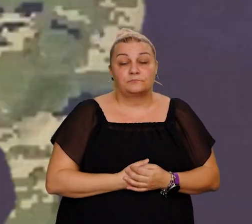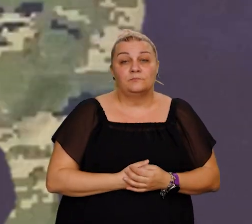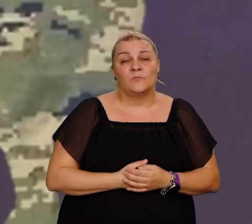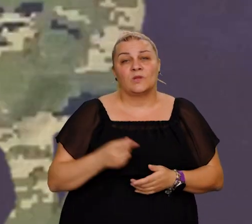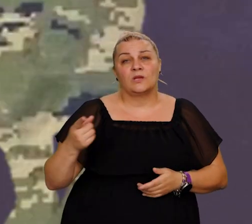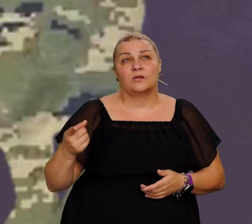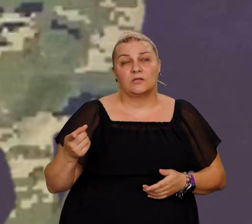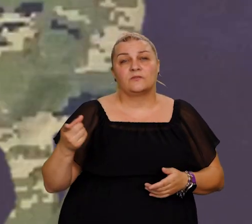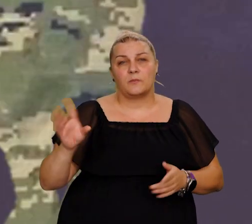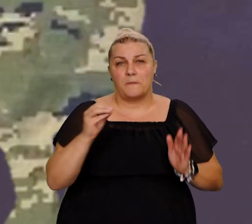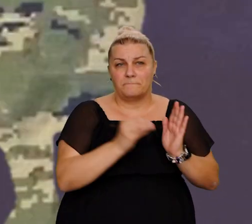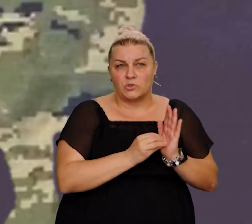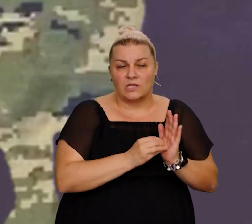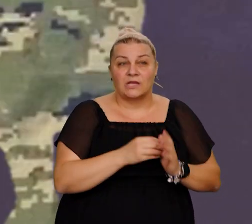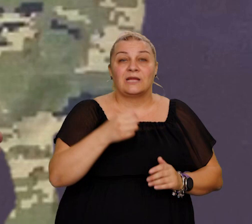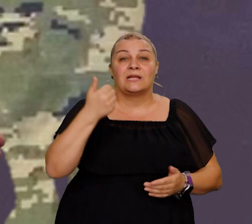Ima jedan podatak